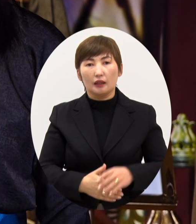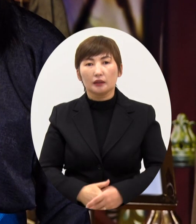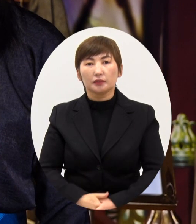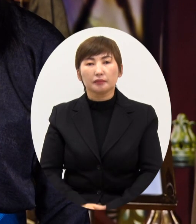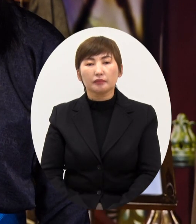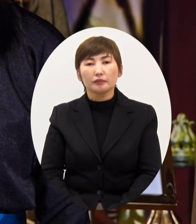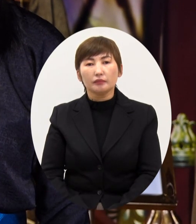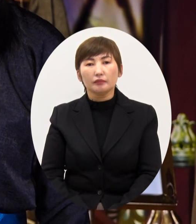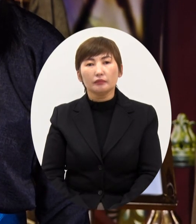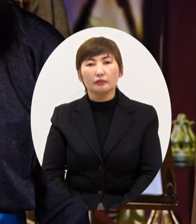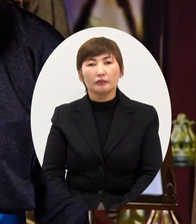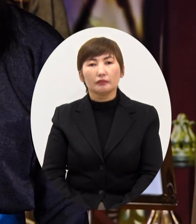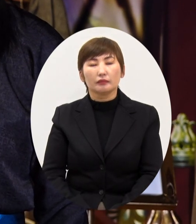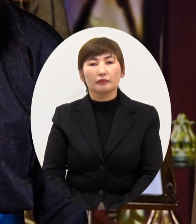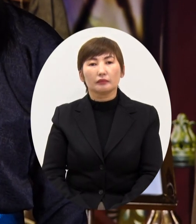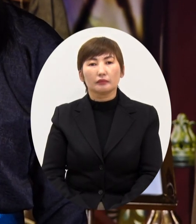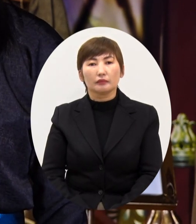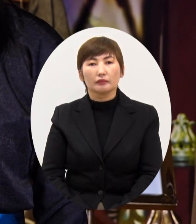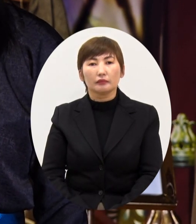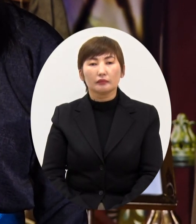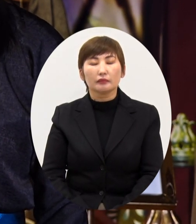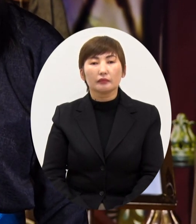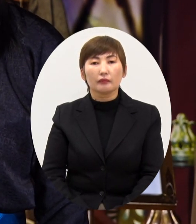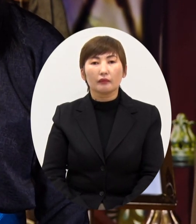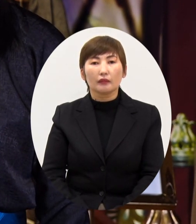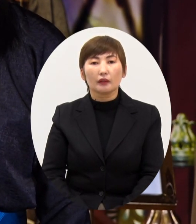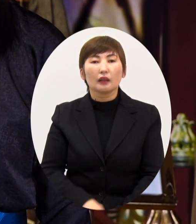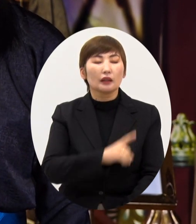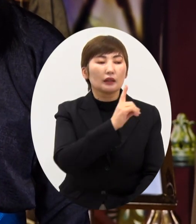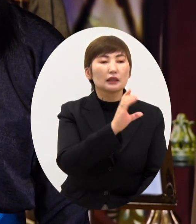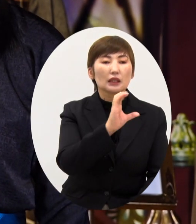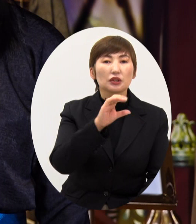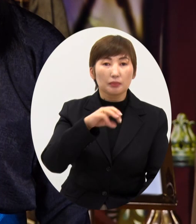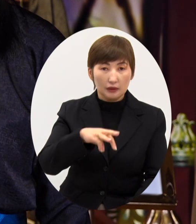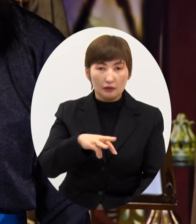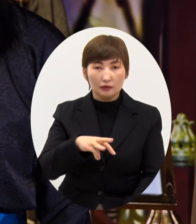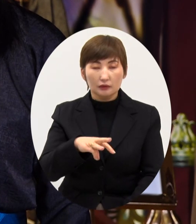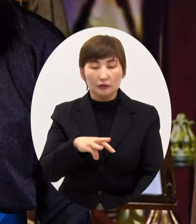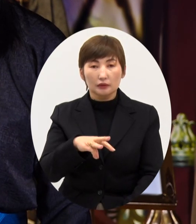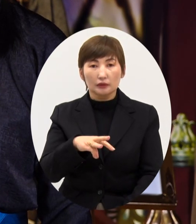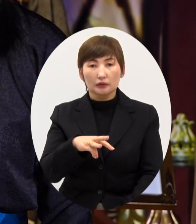бас хэмжээгээ 2 дахин томруулан тооцоолсон гэж багш нь бодож байна. За 1 см-ыг